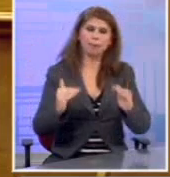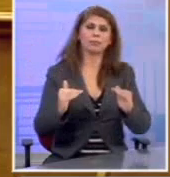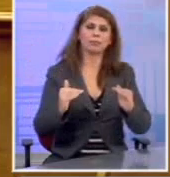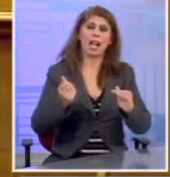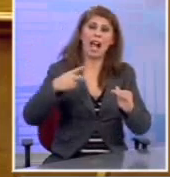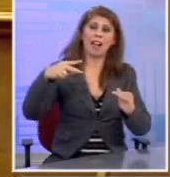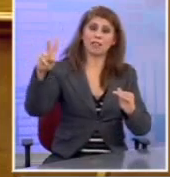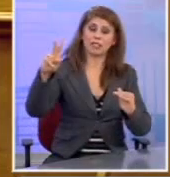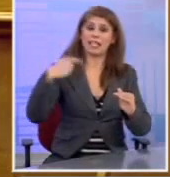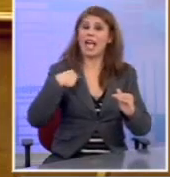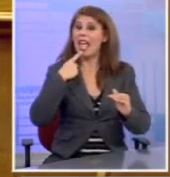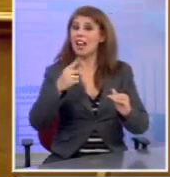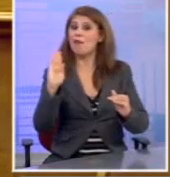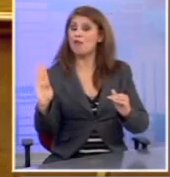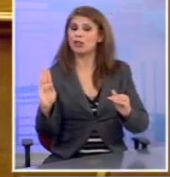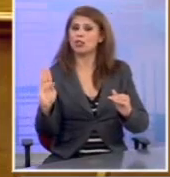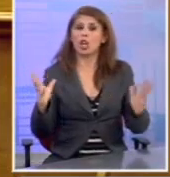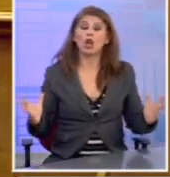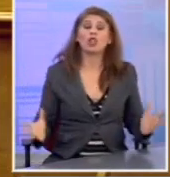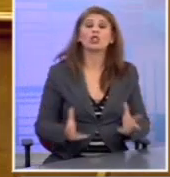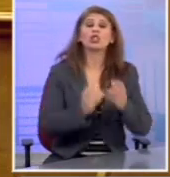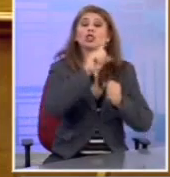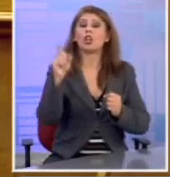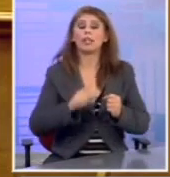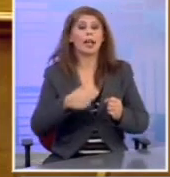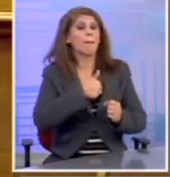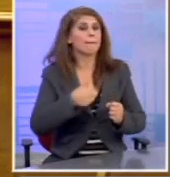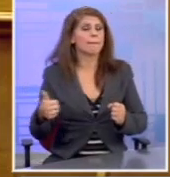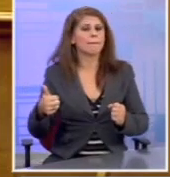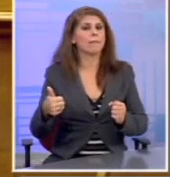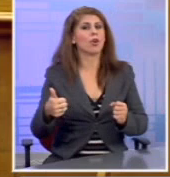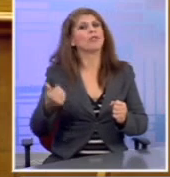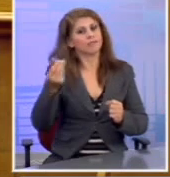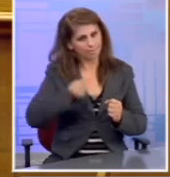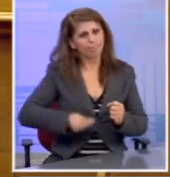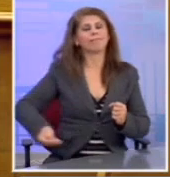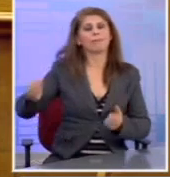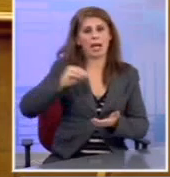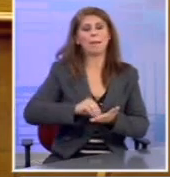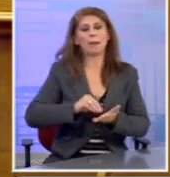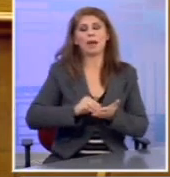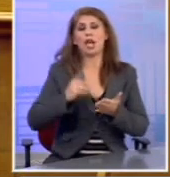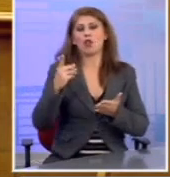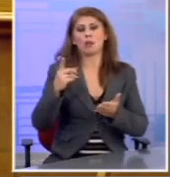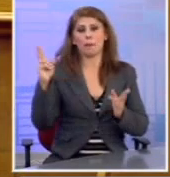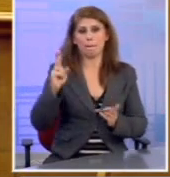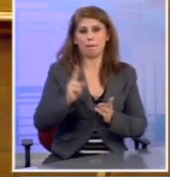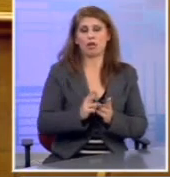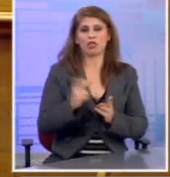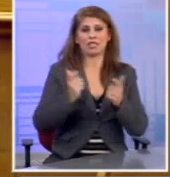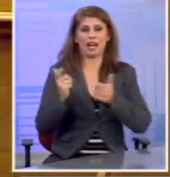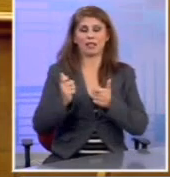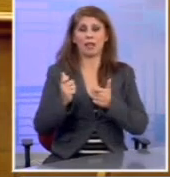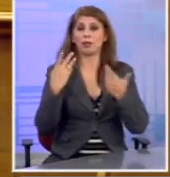κάνευ. Έλεγε: η σωτηρία θα επέλθει με την περαιτέρω μείωση των συντάξεων μέχρι 900 ευρώ, καθώς